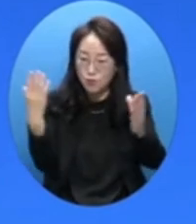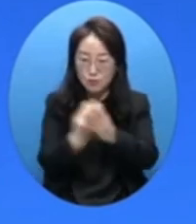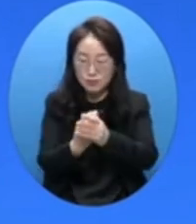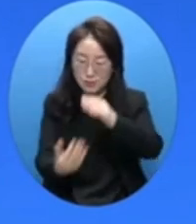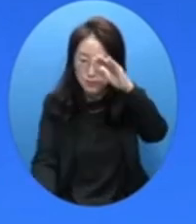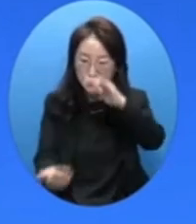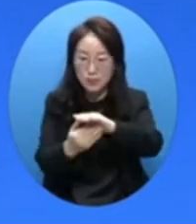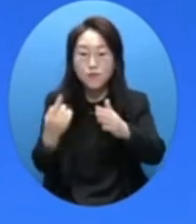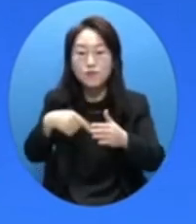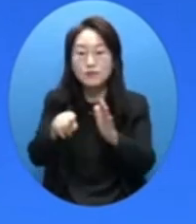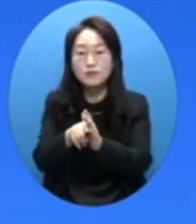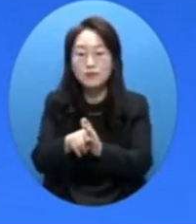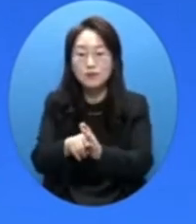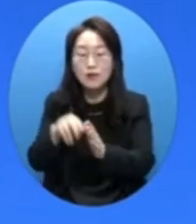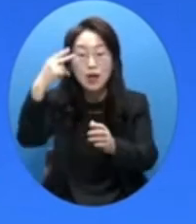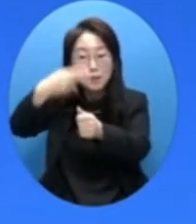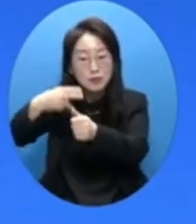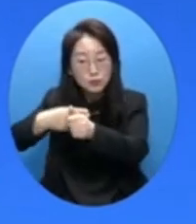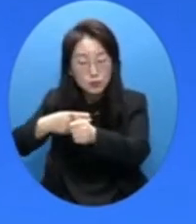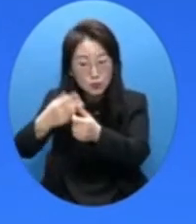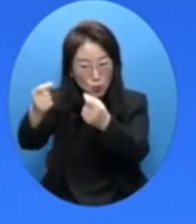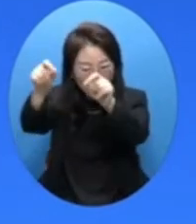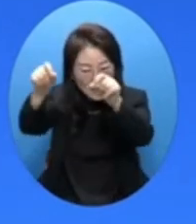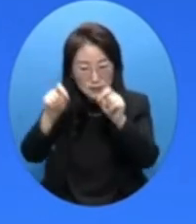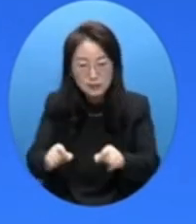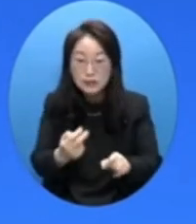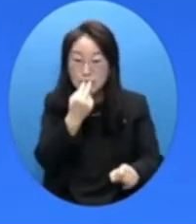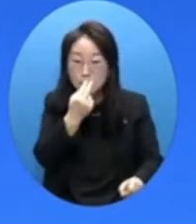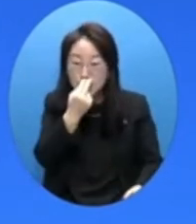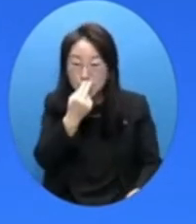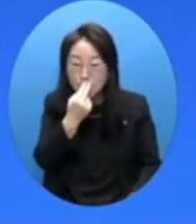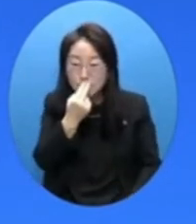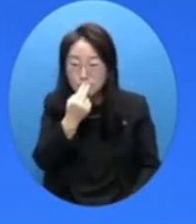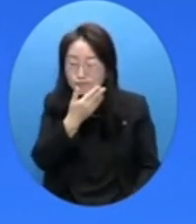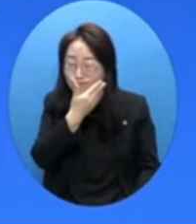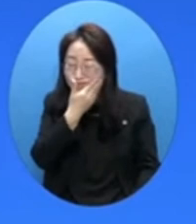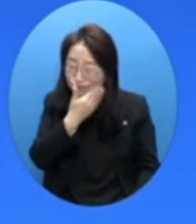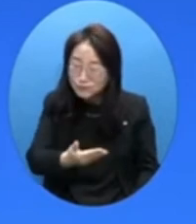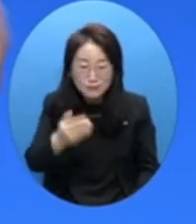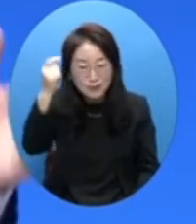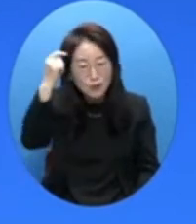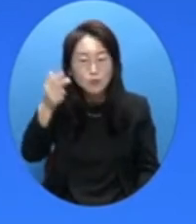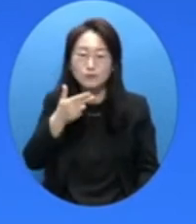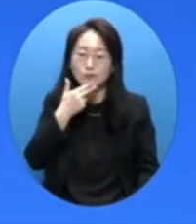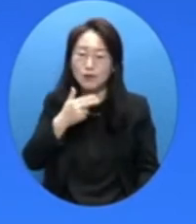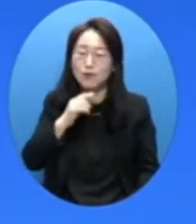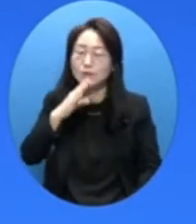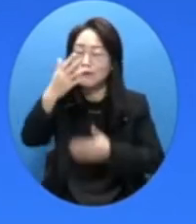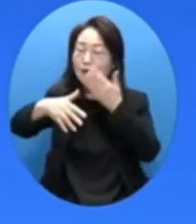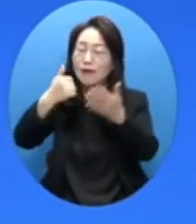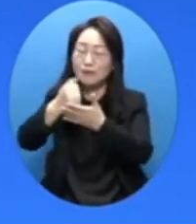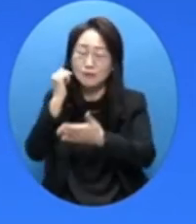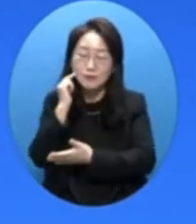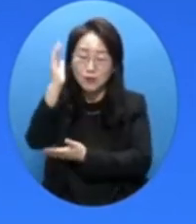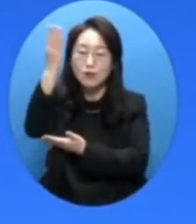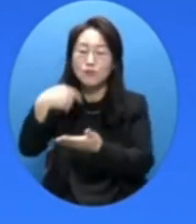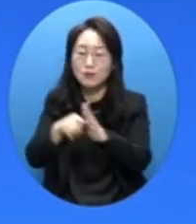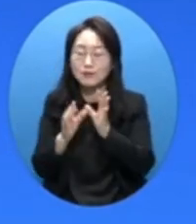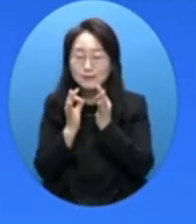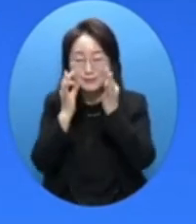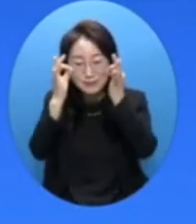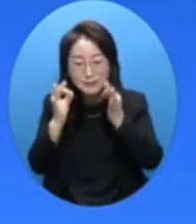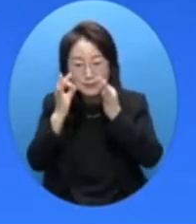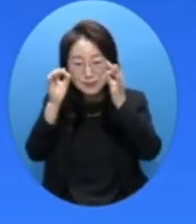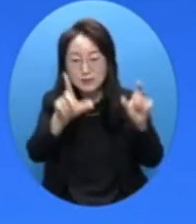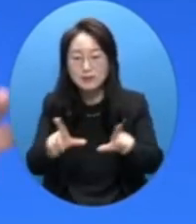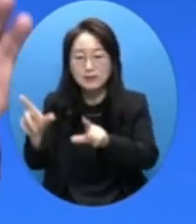위해서 사도 바울 같이 생명조차 귀하게 위해서 최선을 다하는